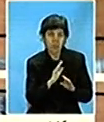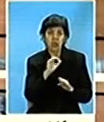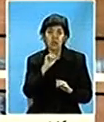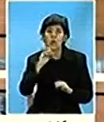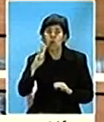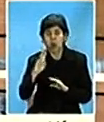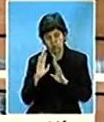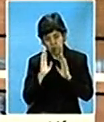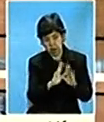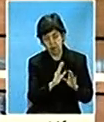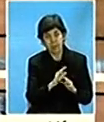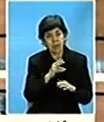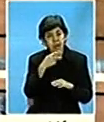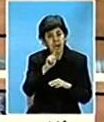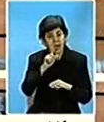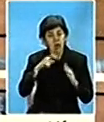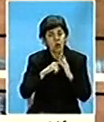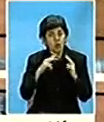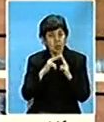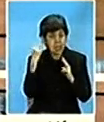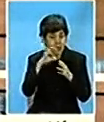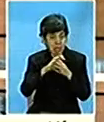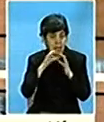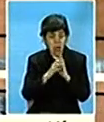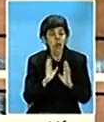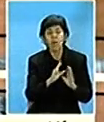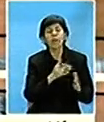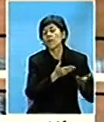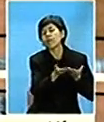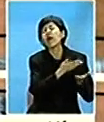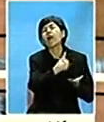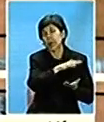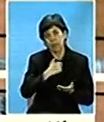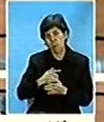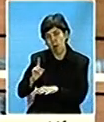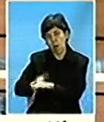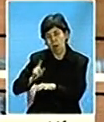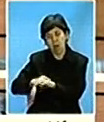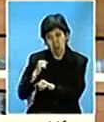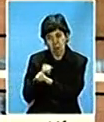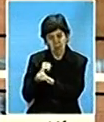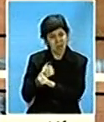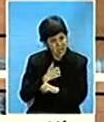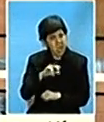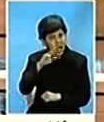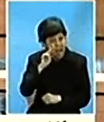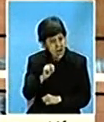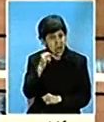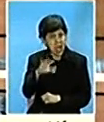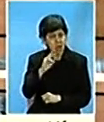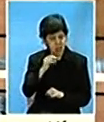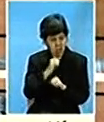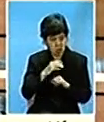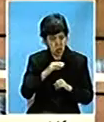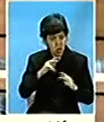ฒน์สิทธิสลอปลัดกระทรวงการท่องเที่ยวและกีฬาเป็นผู้หารือแทนทั้งที่ได้นัดทั้งตัวแทนจากกระ